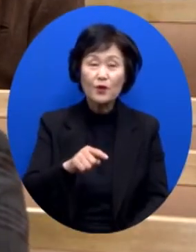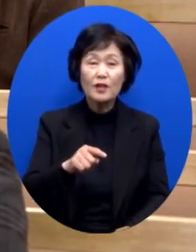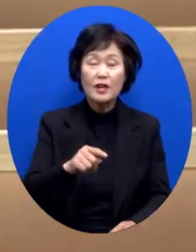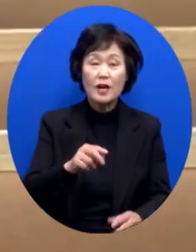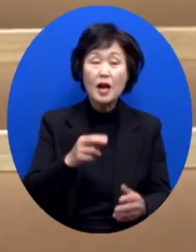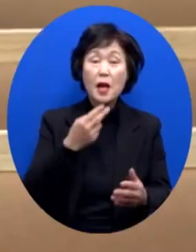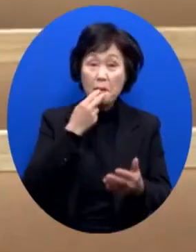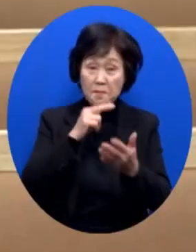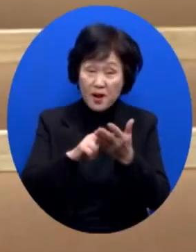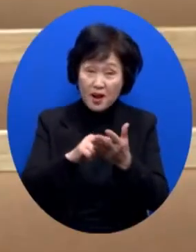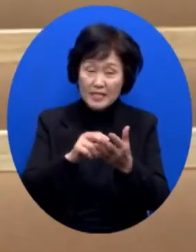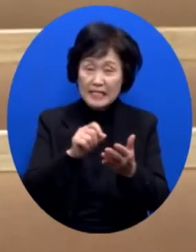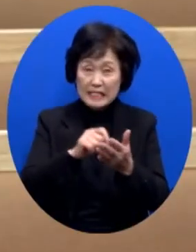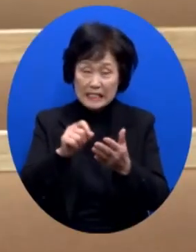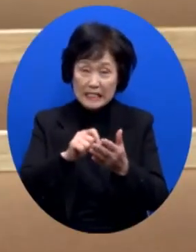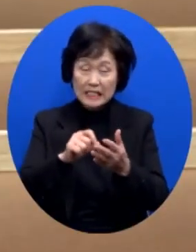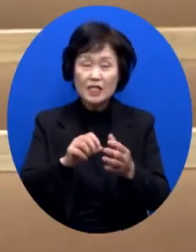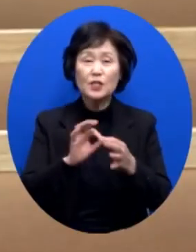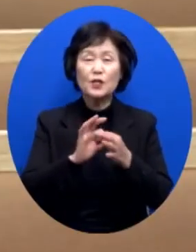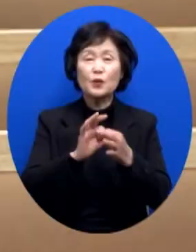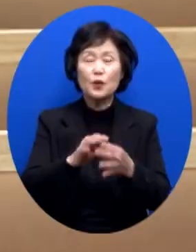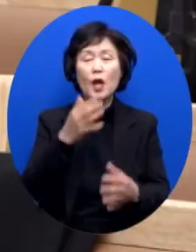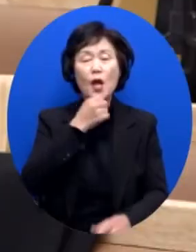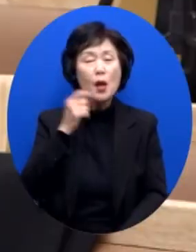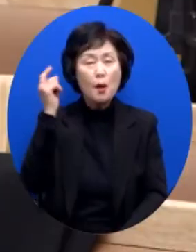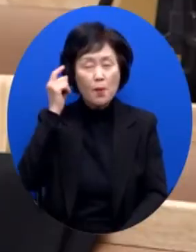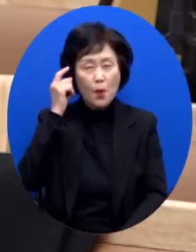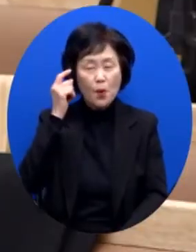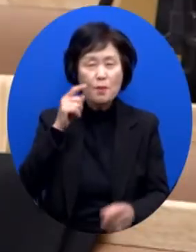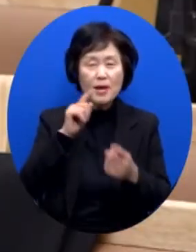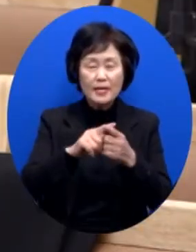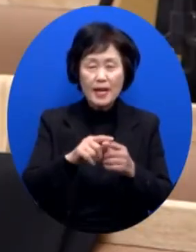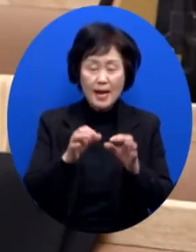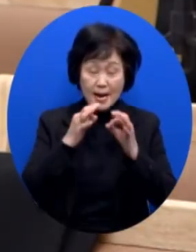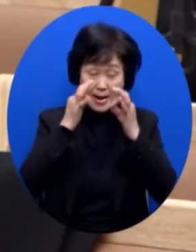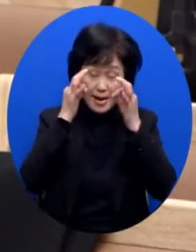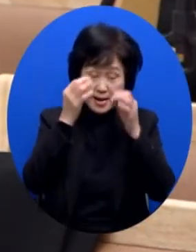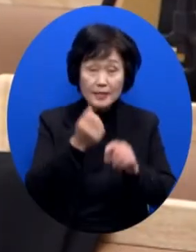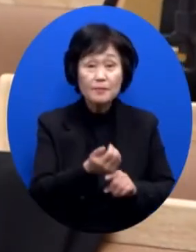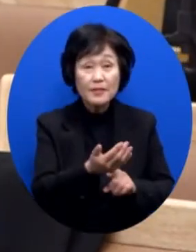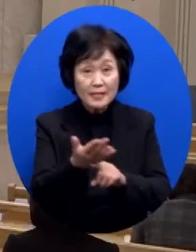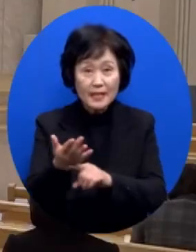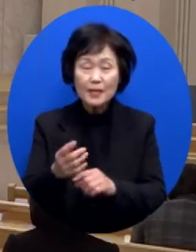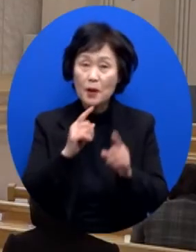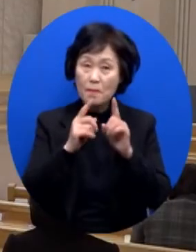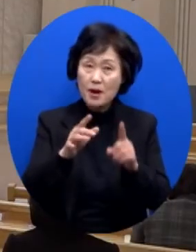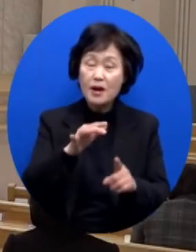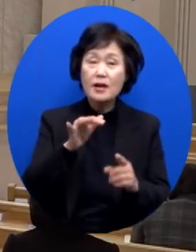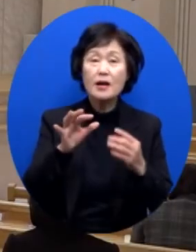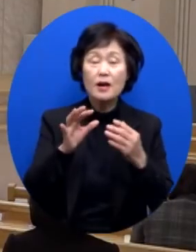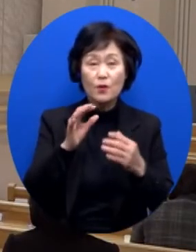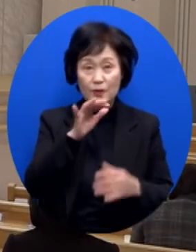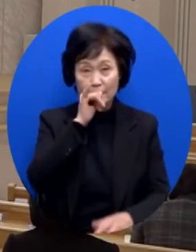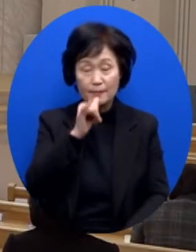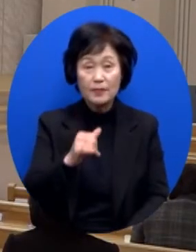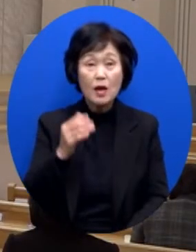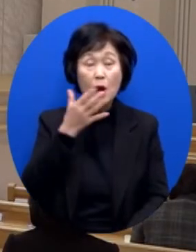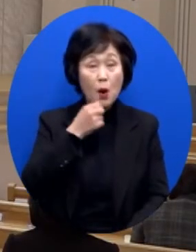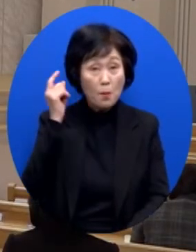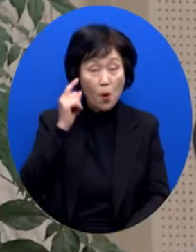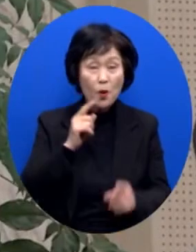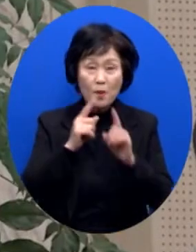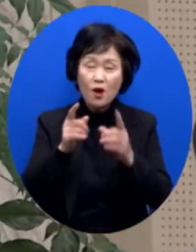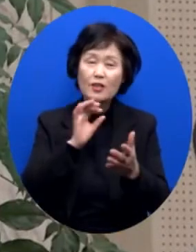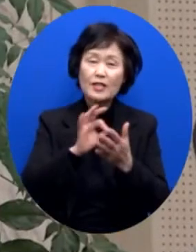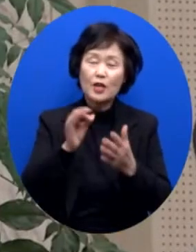가운데 복음 전파의 간절함을 전했다 며 복음의 언어를 사용하는 것이 중요하다 고 말했습니다 또 온 오프라인 이